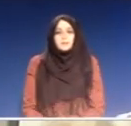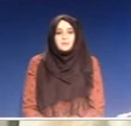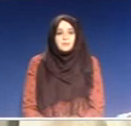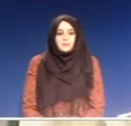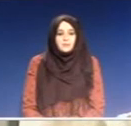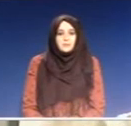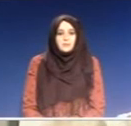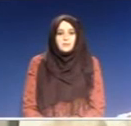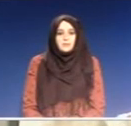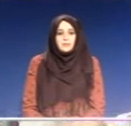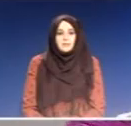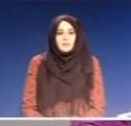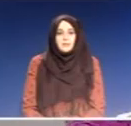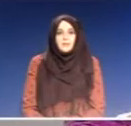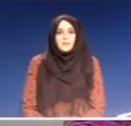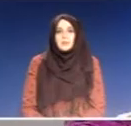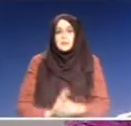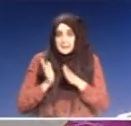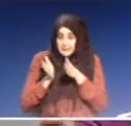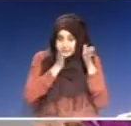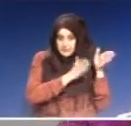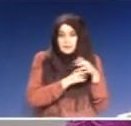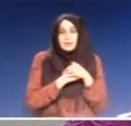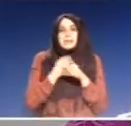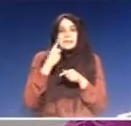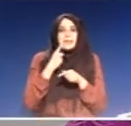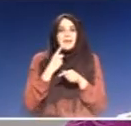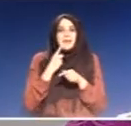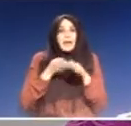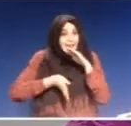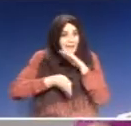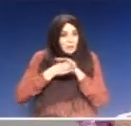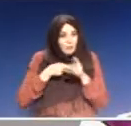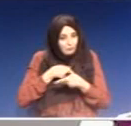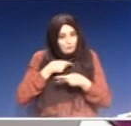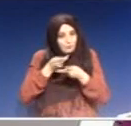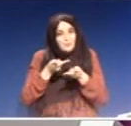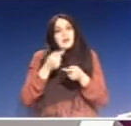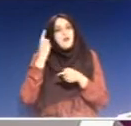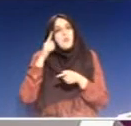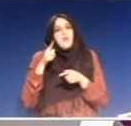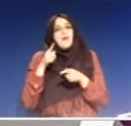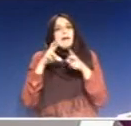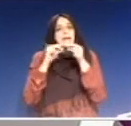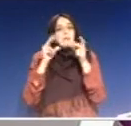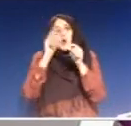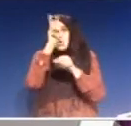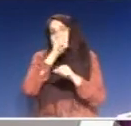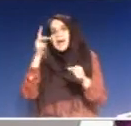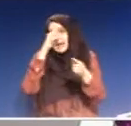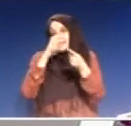دكتور. نعم. إذن بالنسبة لهذه المقدمة نشكر الدكتور سعيد، ومن خلال البرنامج